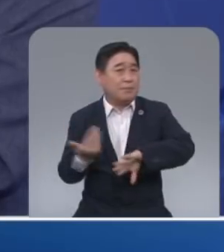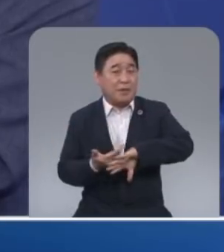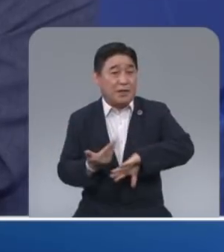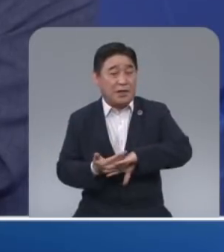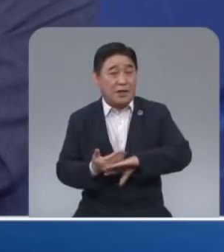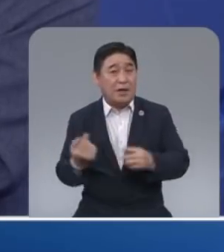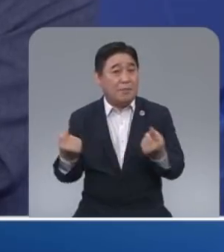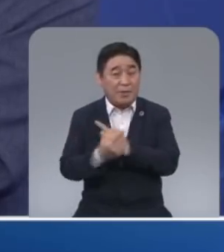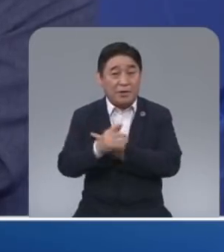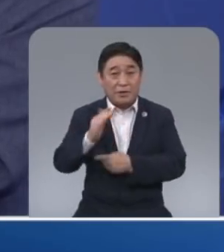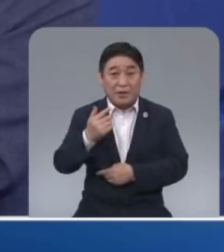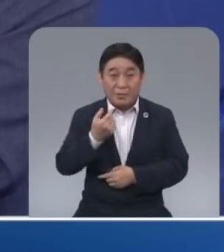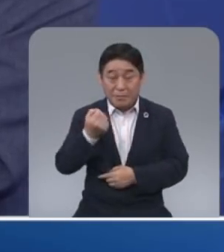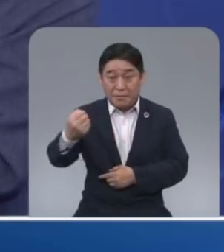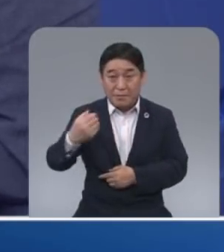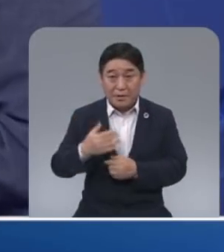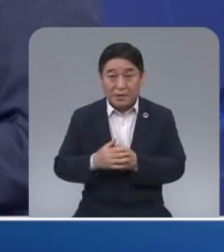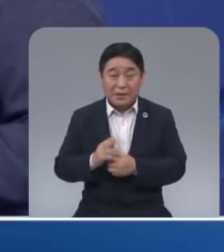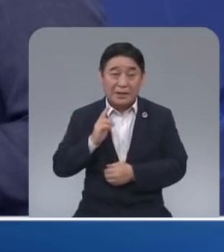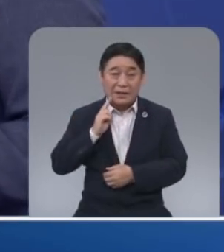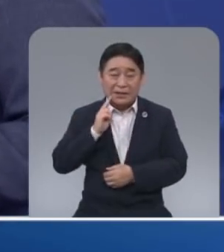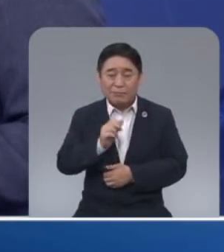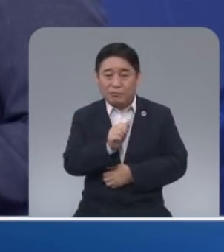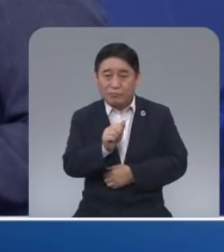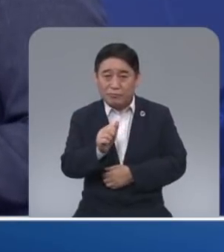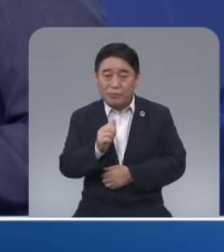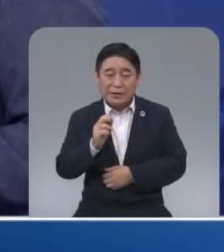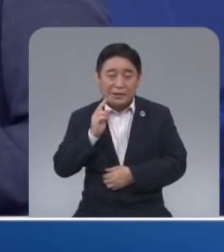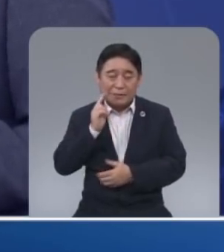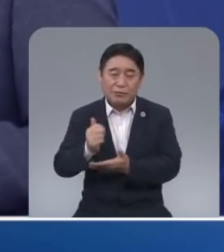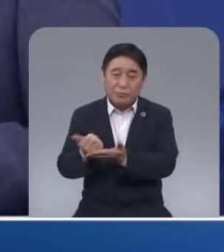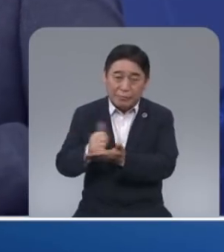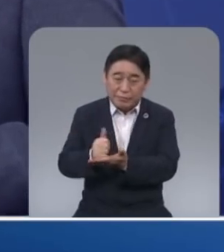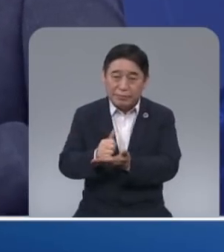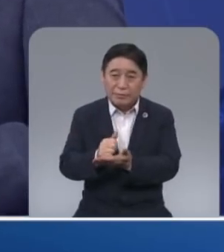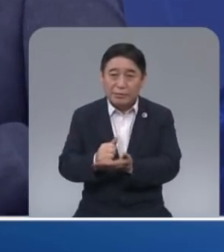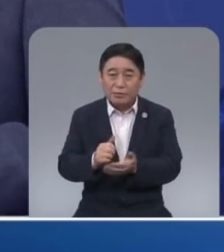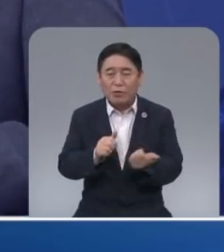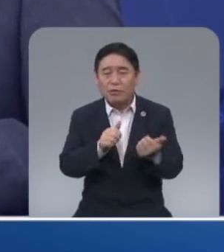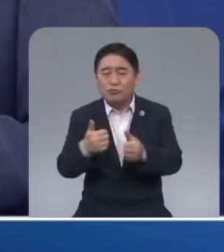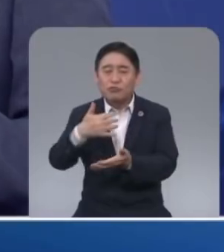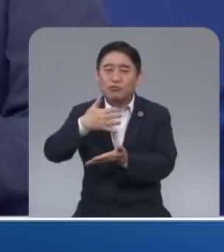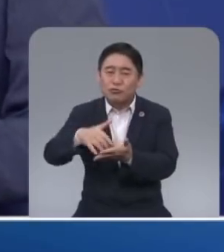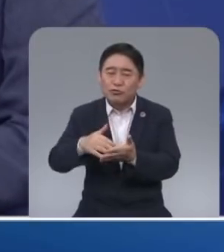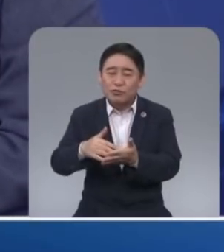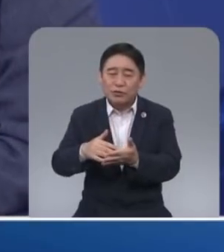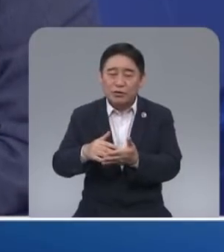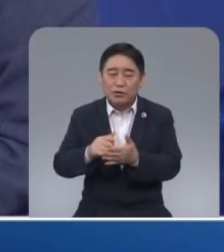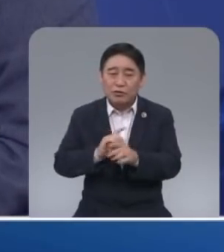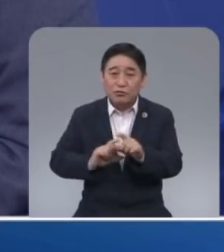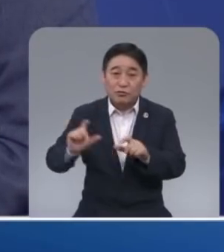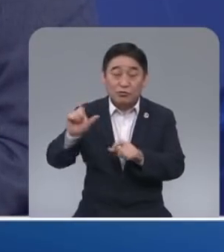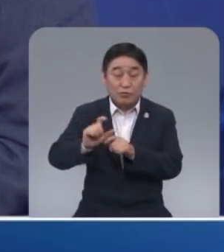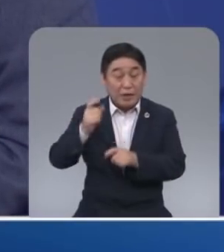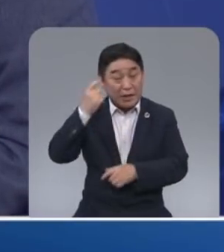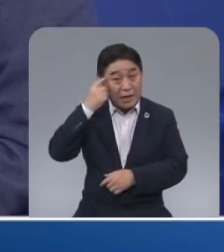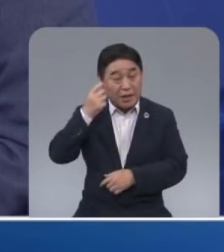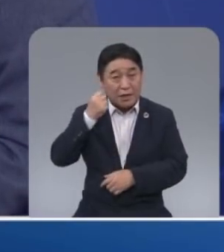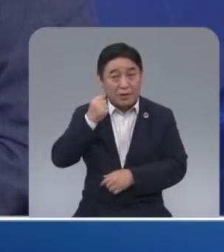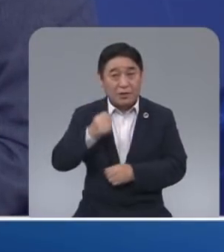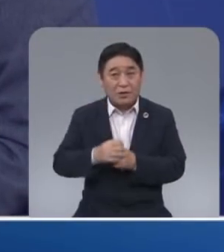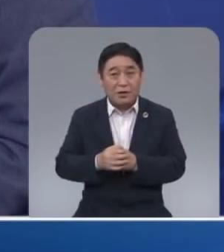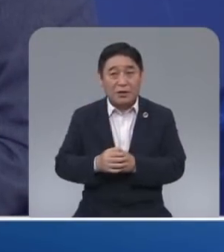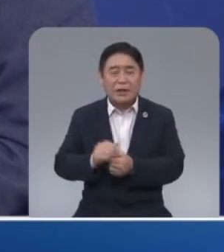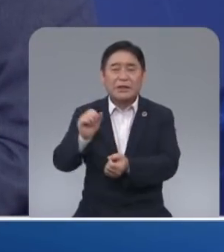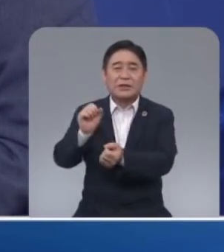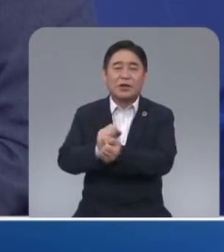건가요? 그렇죠. 아까 말씀드린 중증화율, 치명률도 지표로 넣어서 네. 왜냐하면 확진자 수가 많이 나온다고 해도 이 치명률 같은